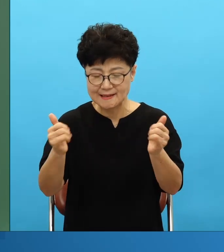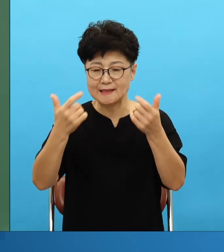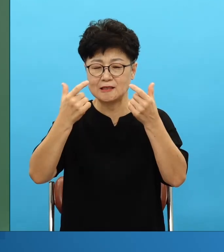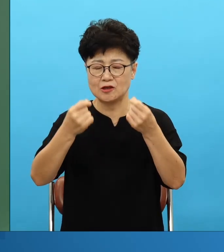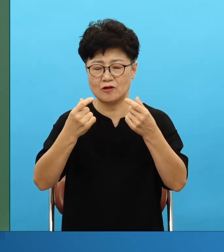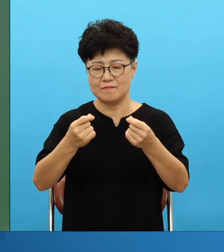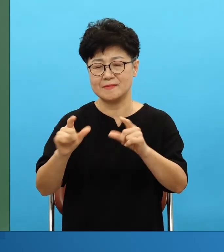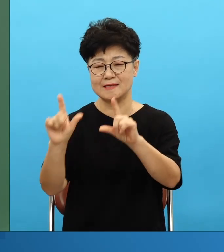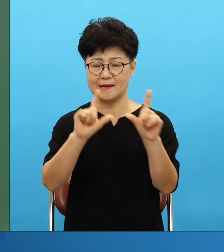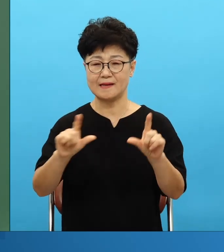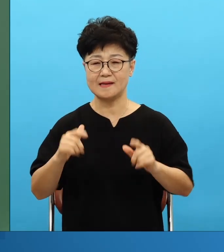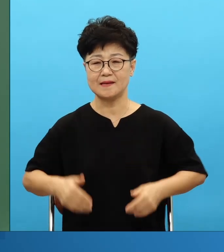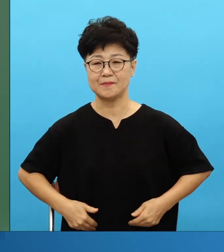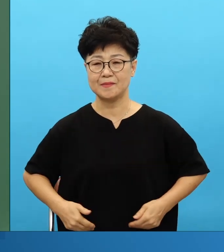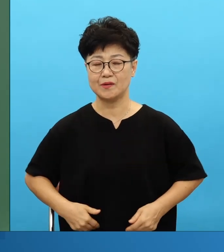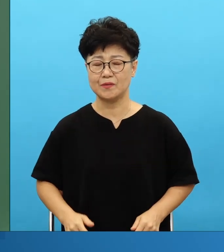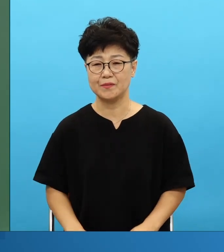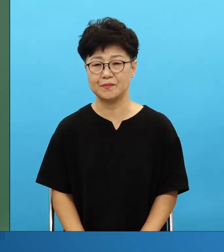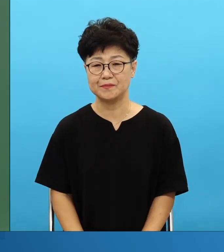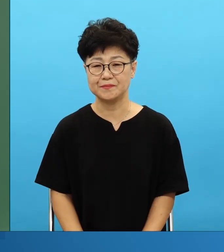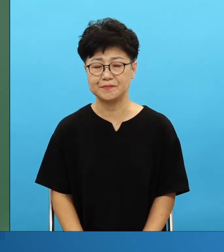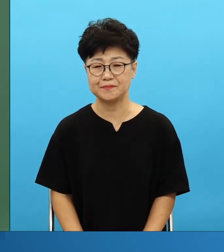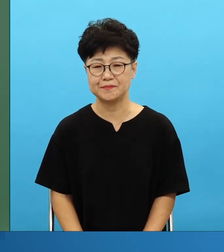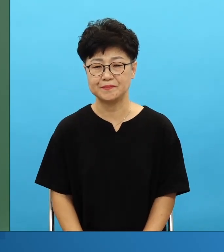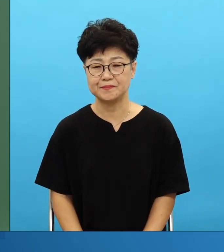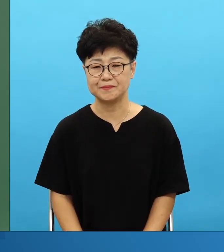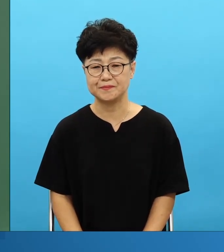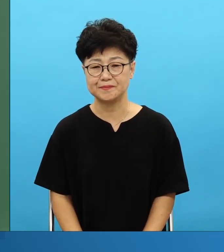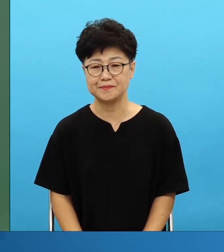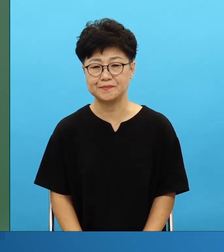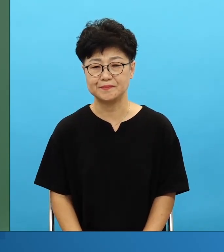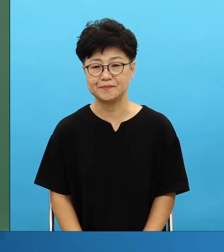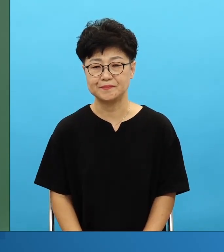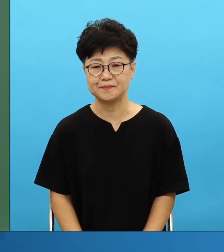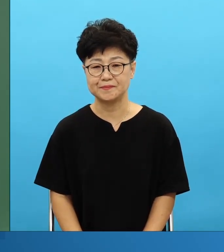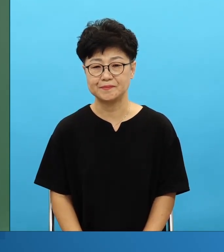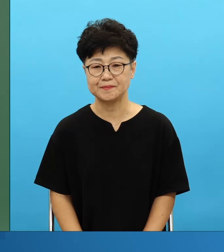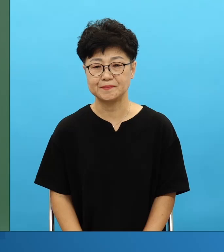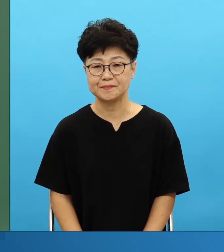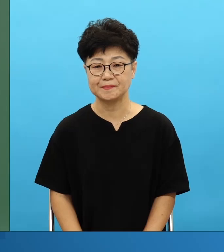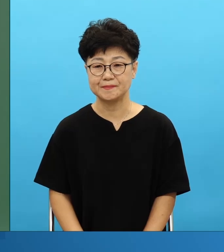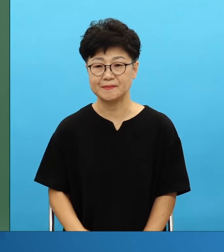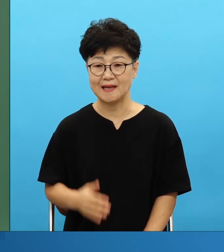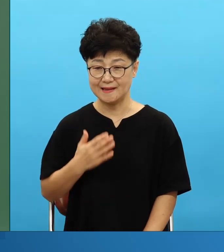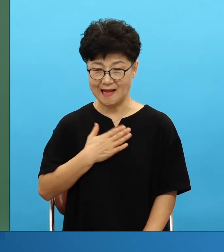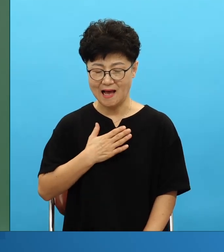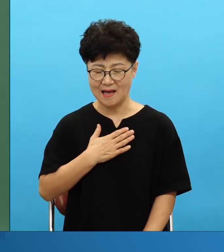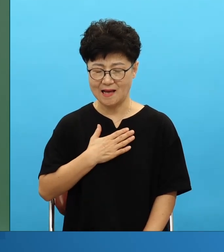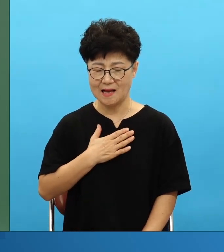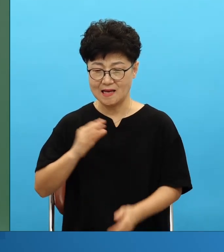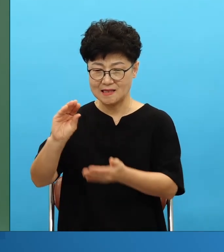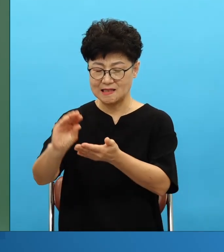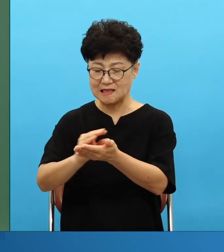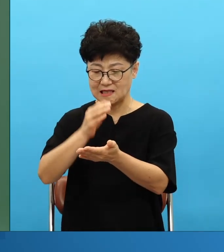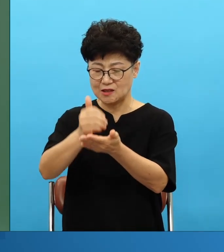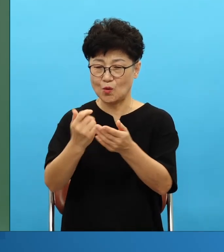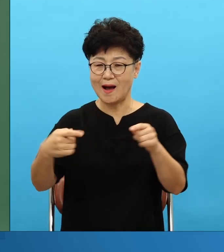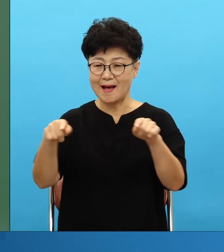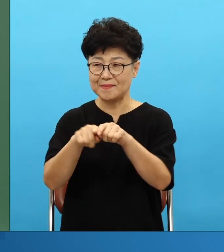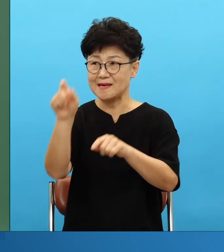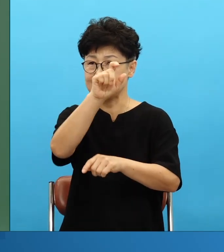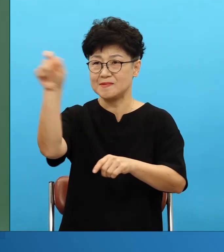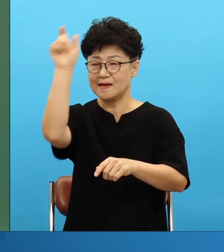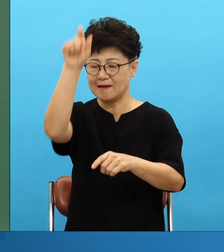Christians. 그러면서 한 말이 나는 그리스도와 함께 십자가에 못 박혀 죽었다 그랬어. Then what he said is, I